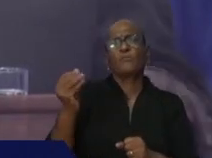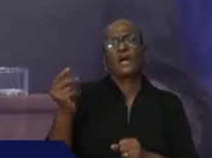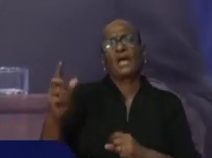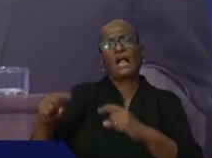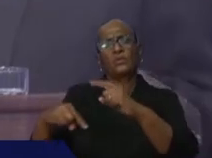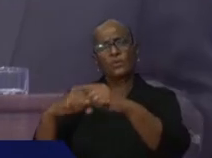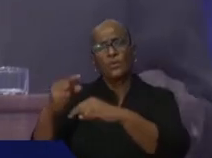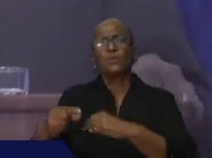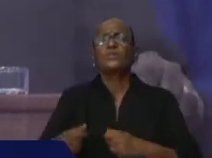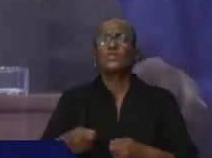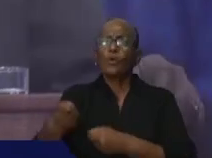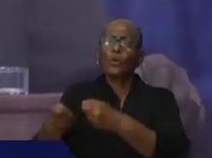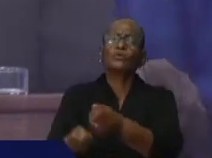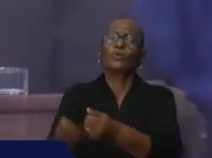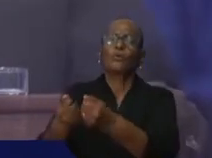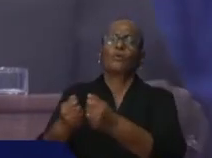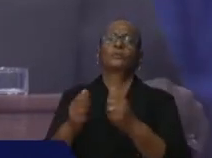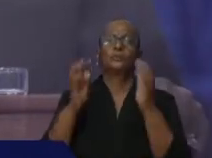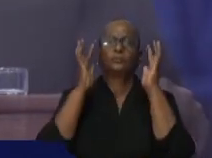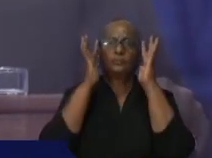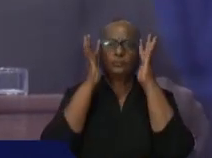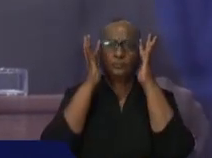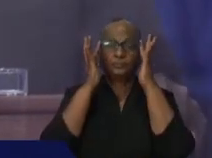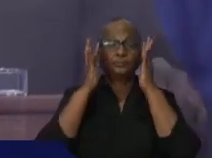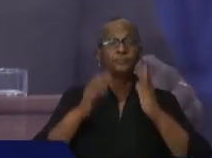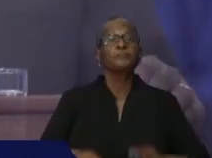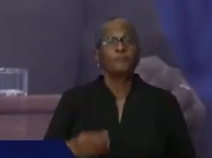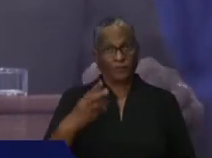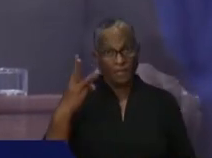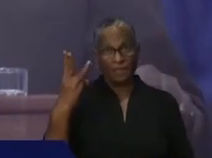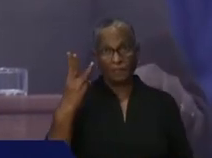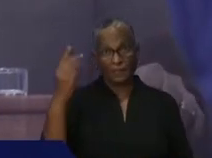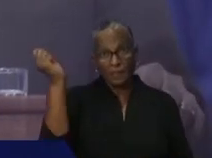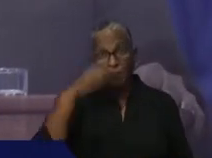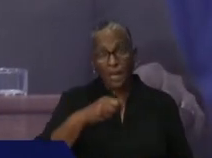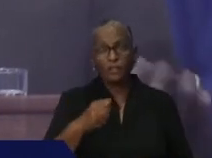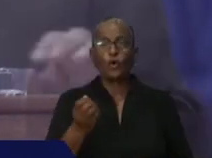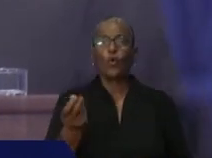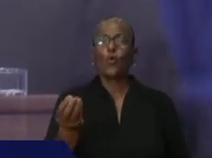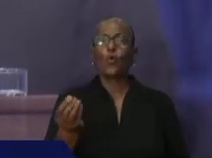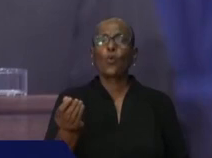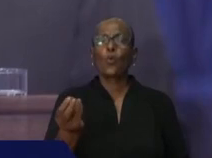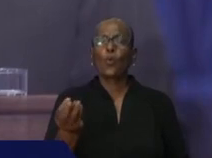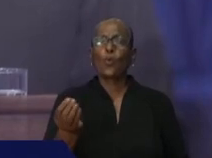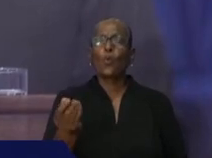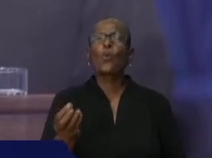We zullen als regering de komende 3 maanden ook koopkrachtversterkende maatregelen treffen.